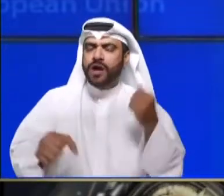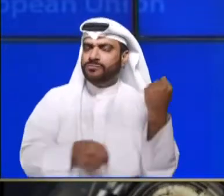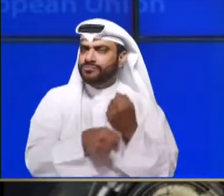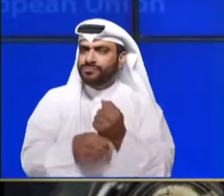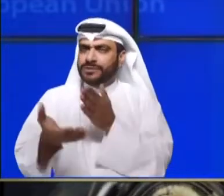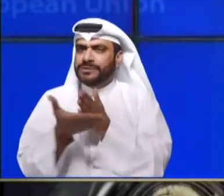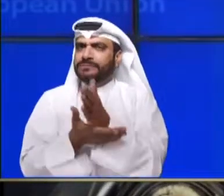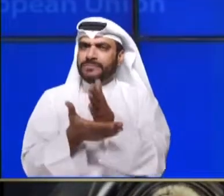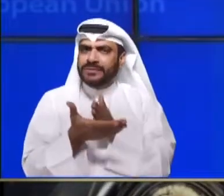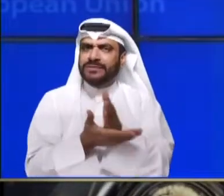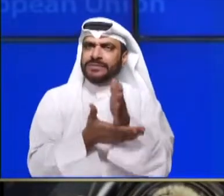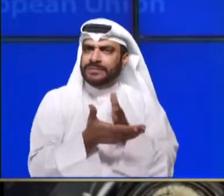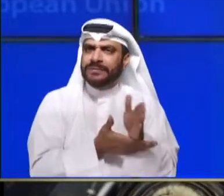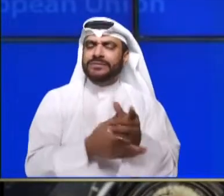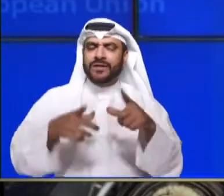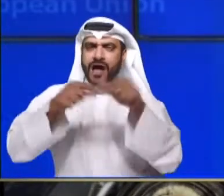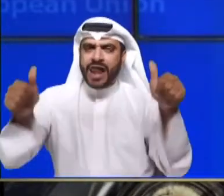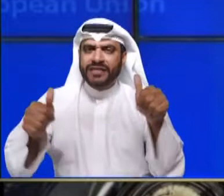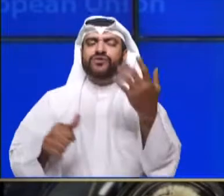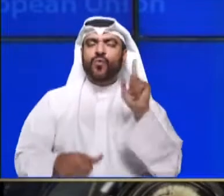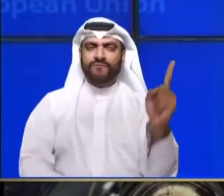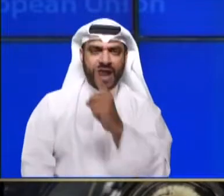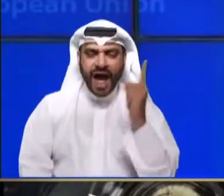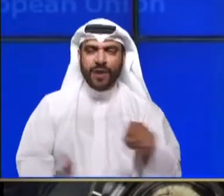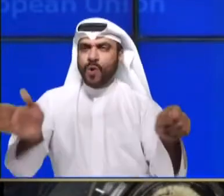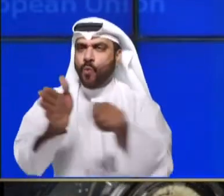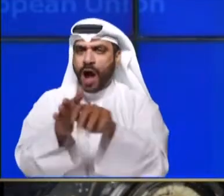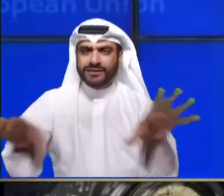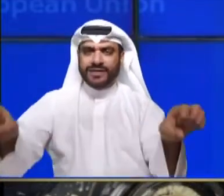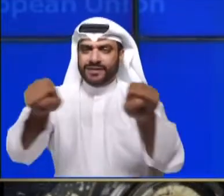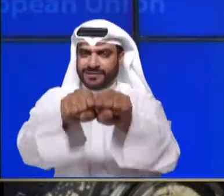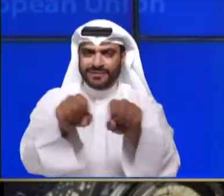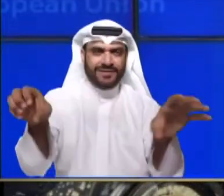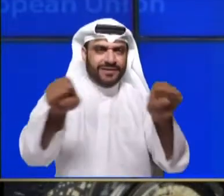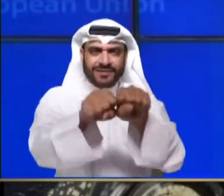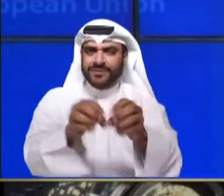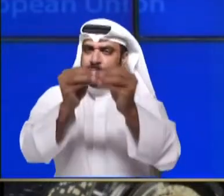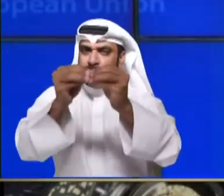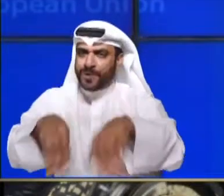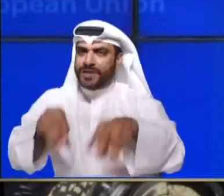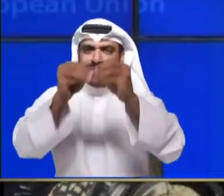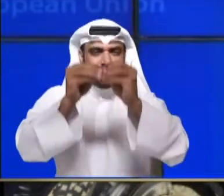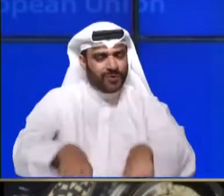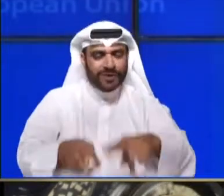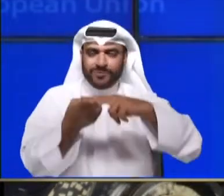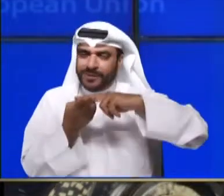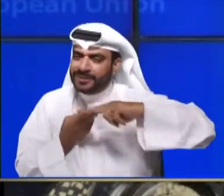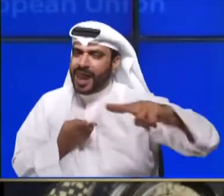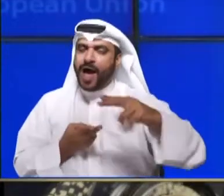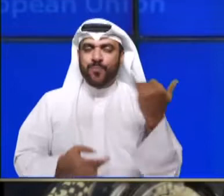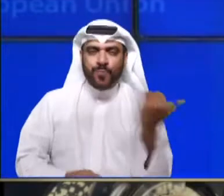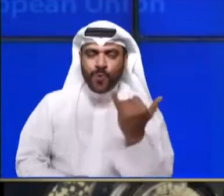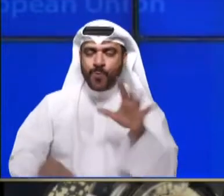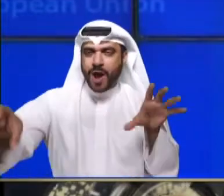من الشجاعة، مثمنة دور الكويت البناء داخل مجلس التعاون الخليجي من خلال وساطتها المستمرة